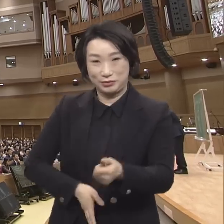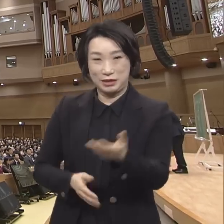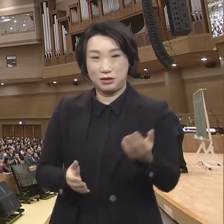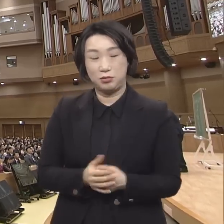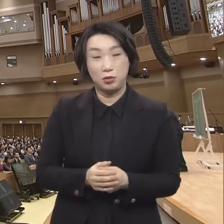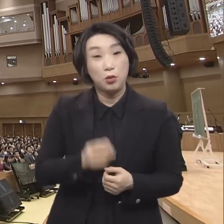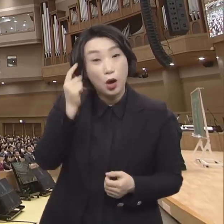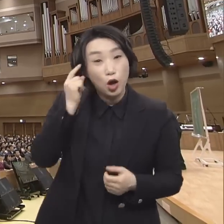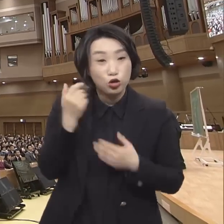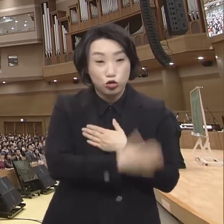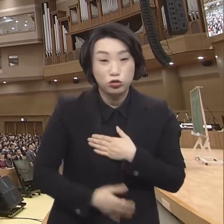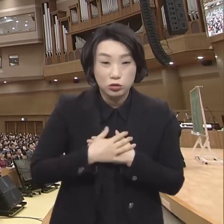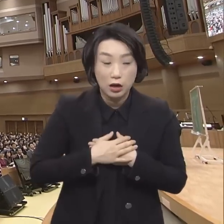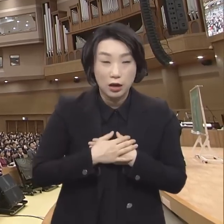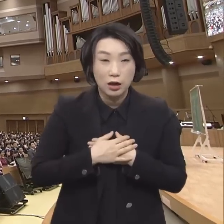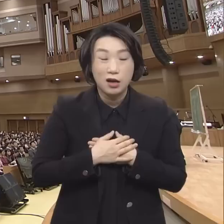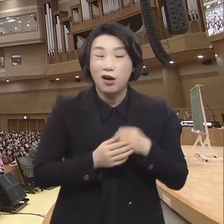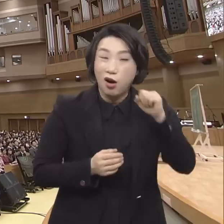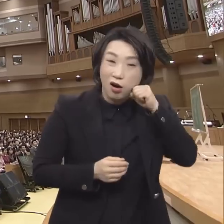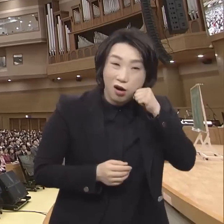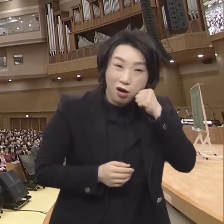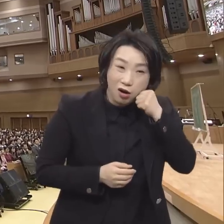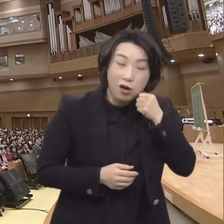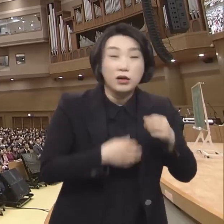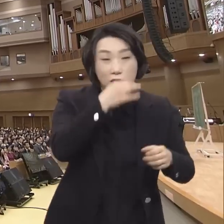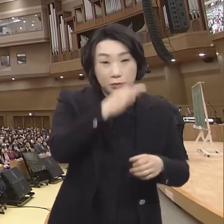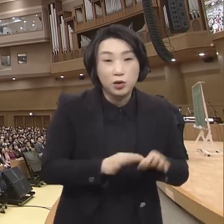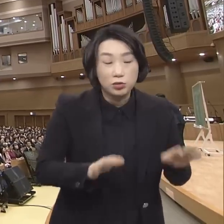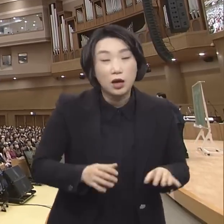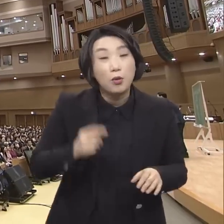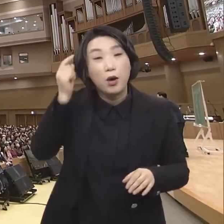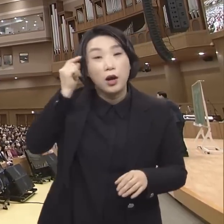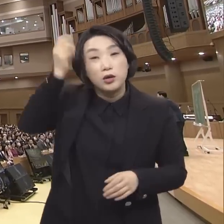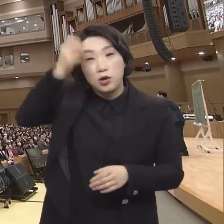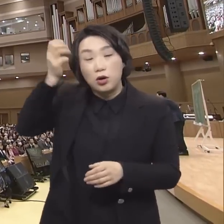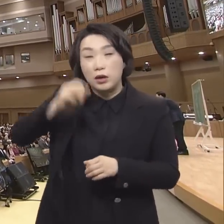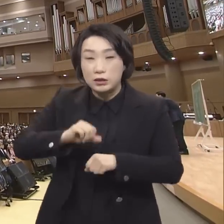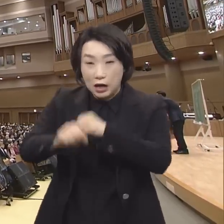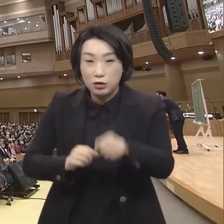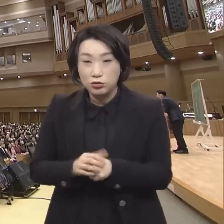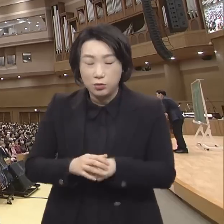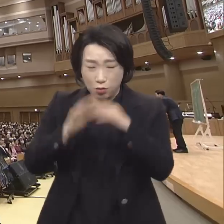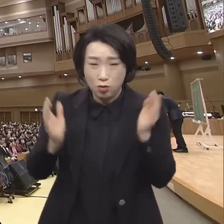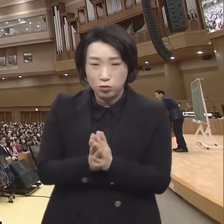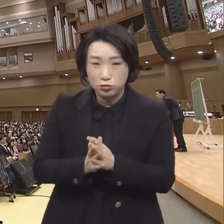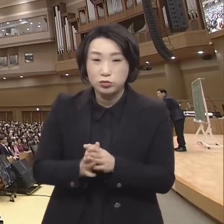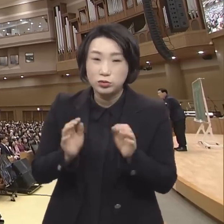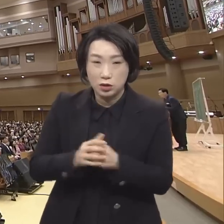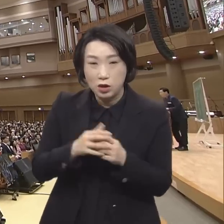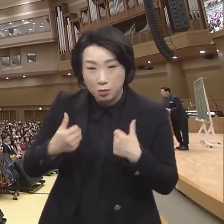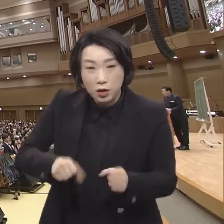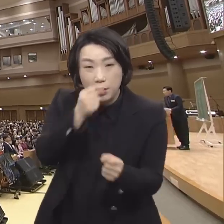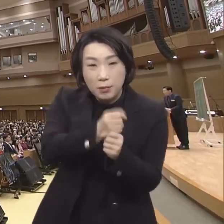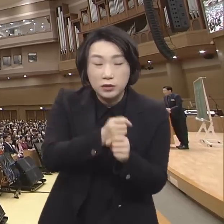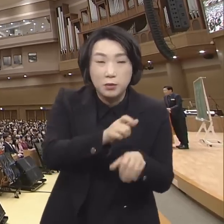말이야. 왜 육체의 부자유를 만들어서 영적인 부자유를 끌어내려고 하는 마귀 역사의 수작에 넘어가지 말라 이